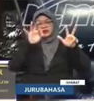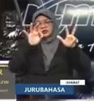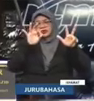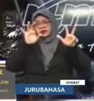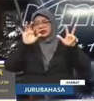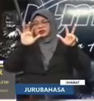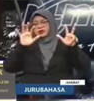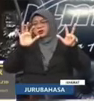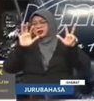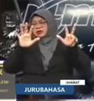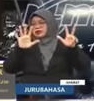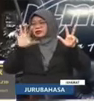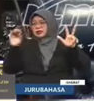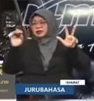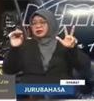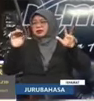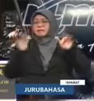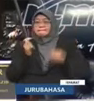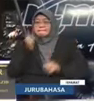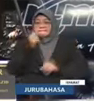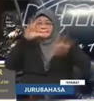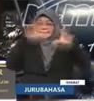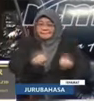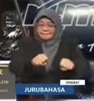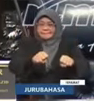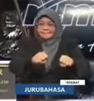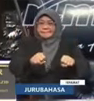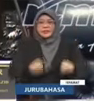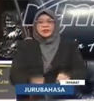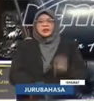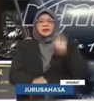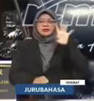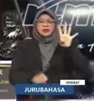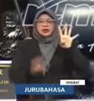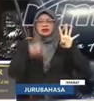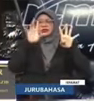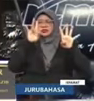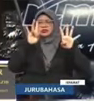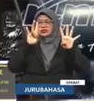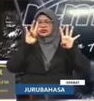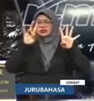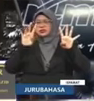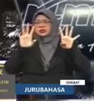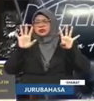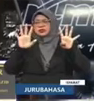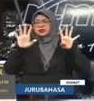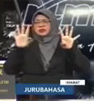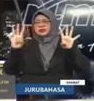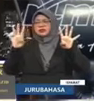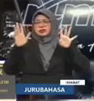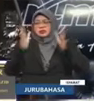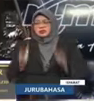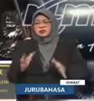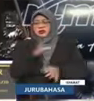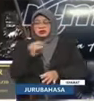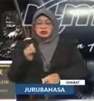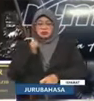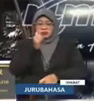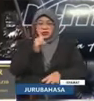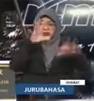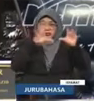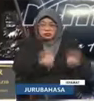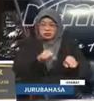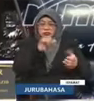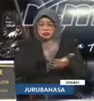3950 serbuan dengan tanggapan selama 1754 orang hasil sebuah